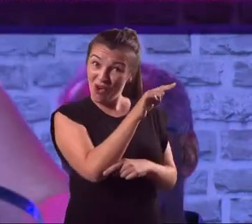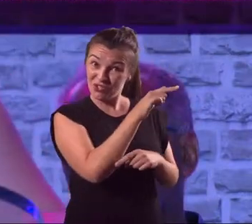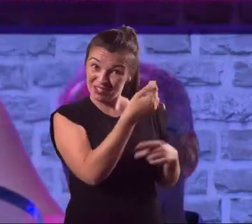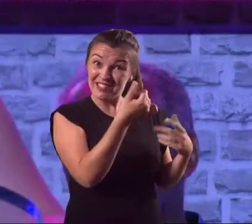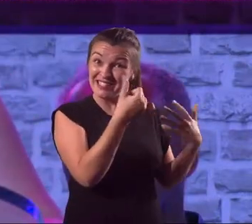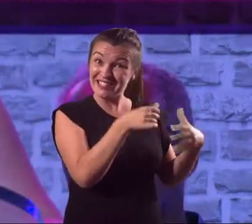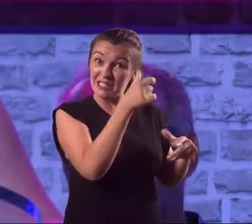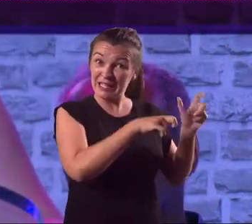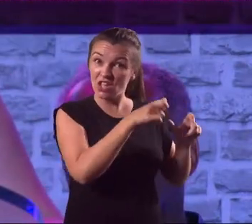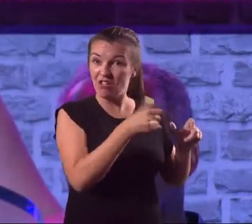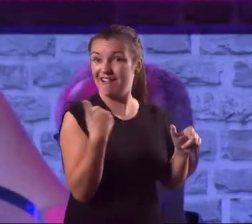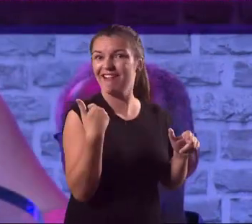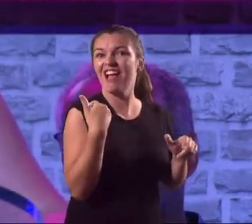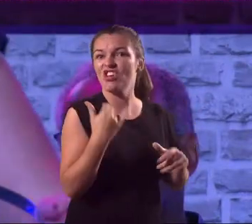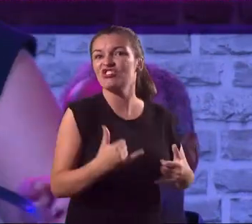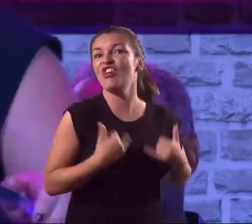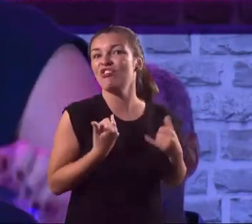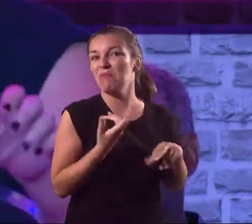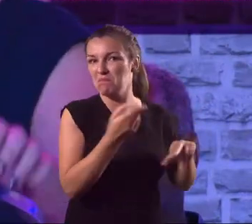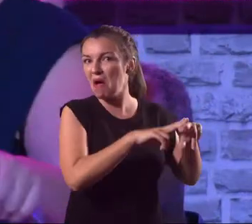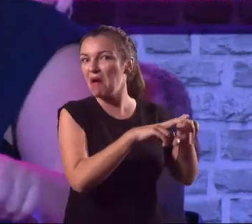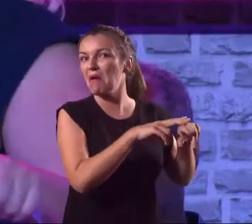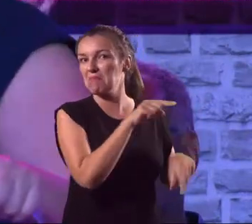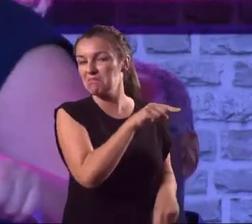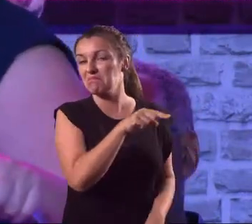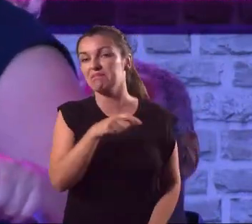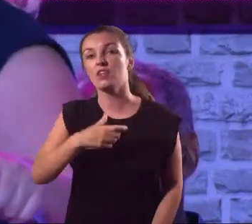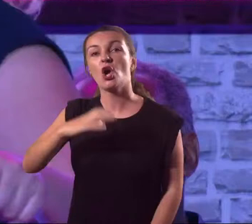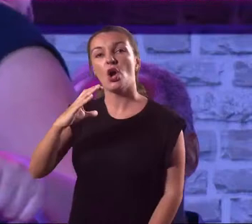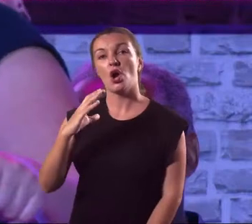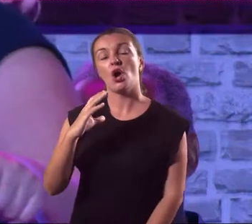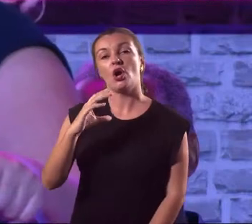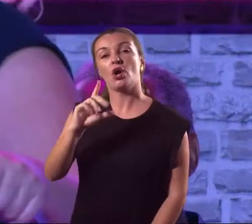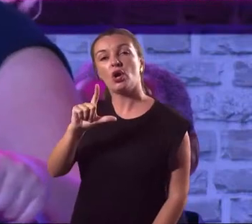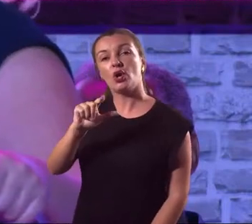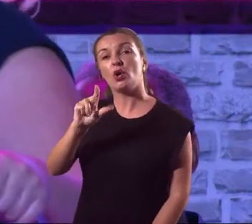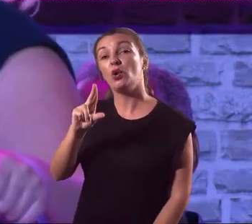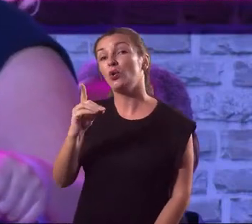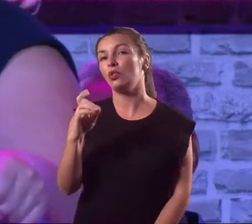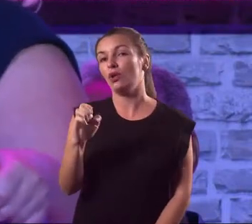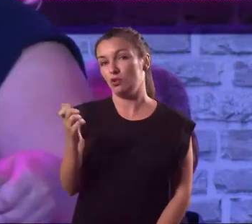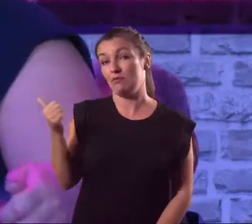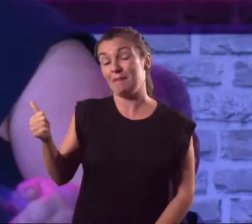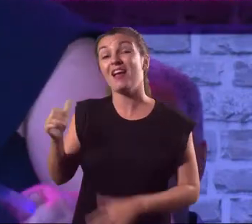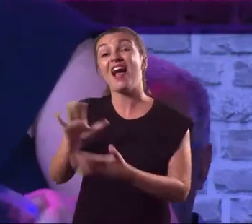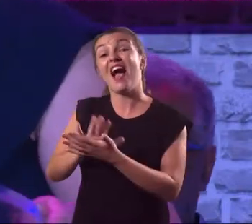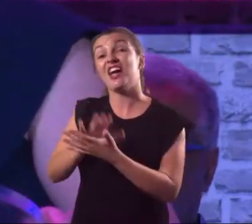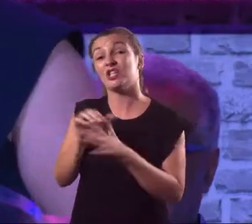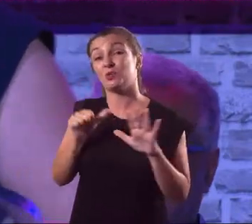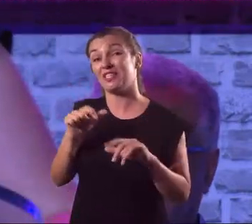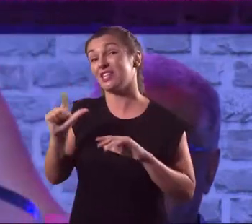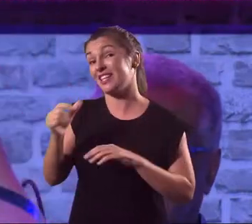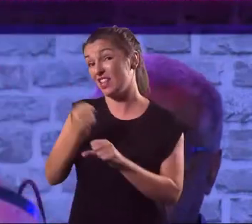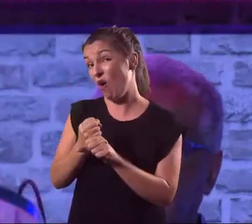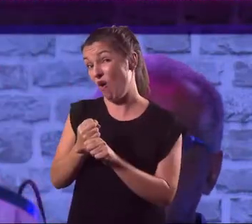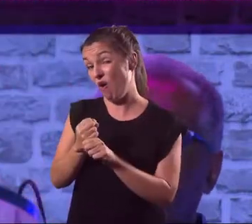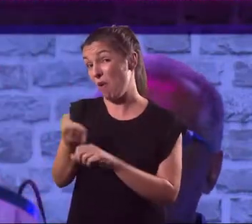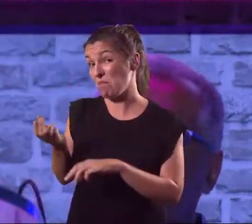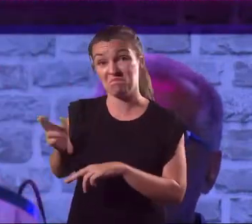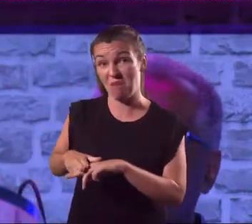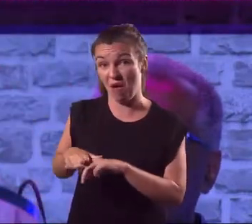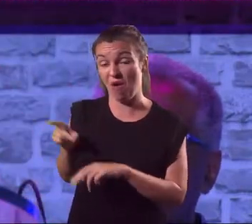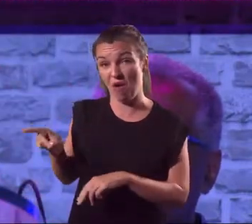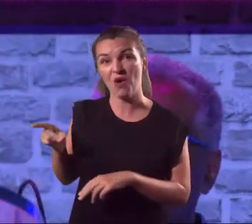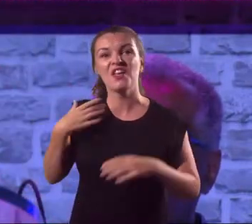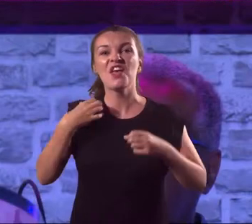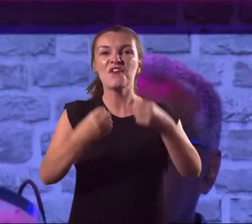un jeune est mort. Eh bien, de même, Claude Jean-Pierre est mort à 67 ans. Nous savons que lorsqu'il a été